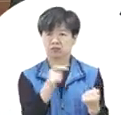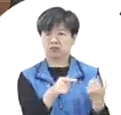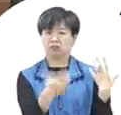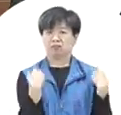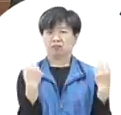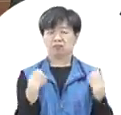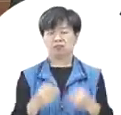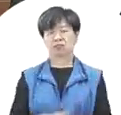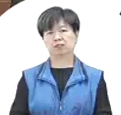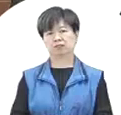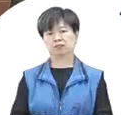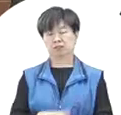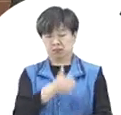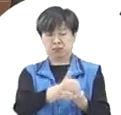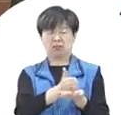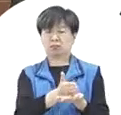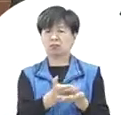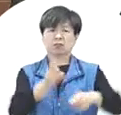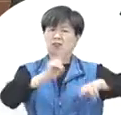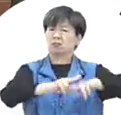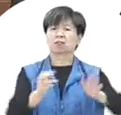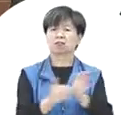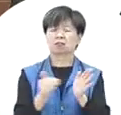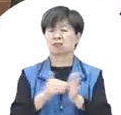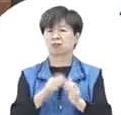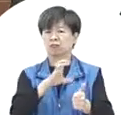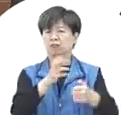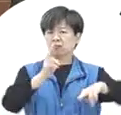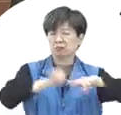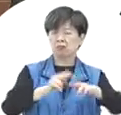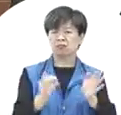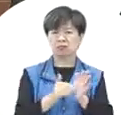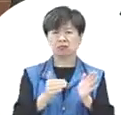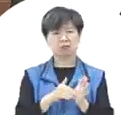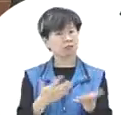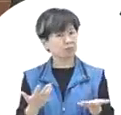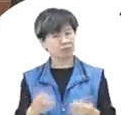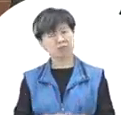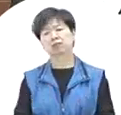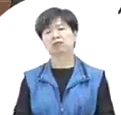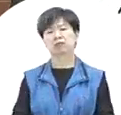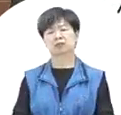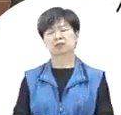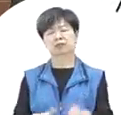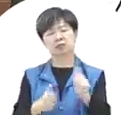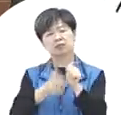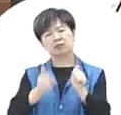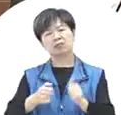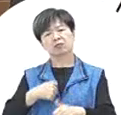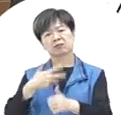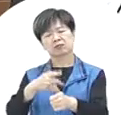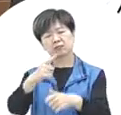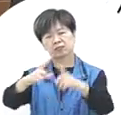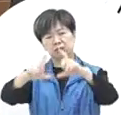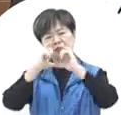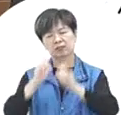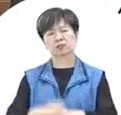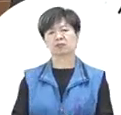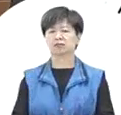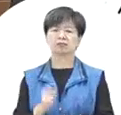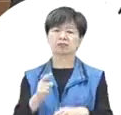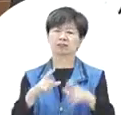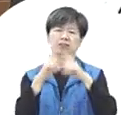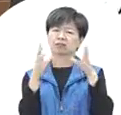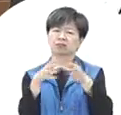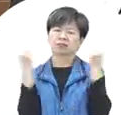中心。 你已经停托了。 对对， 你已经勒令停业了，他要。 我们有 副局长，那请你不要回答，因为现在这